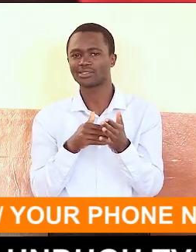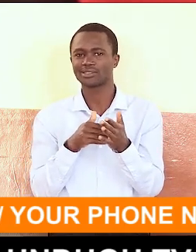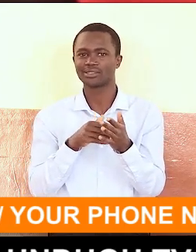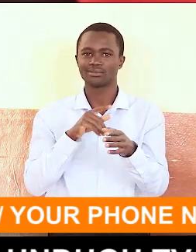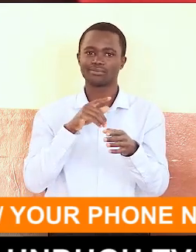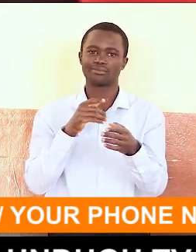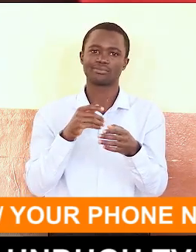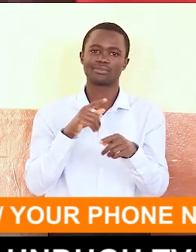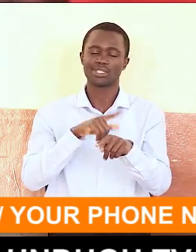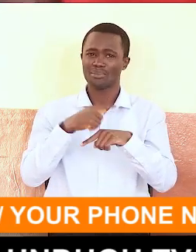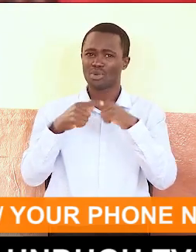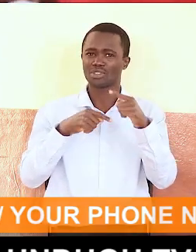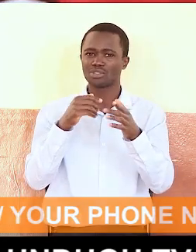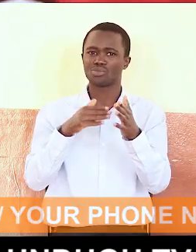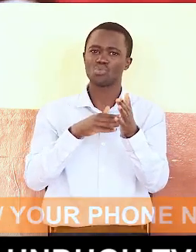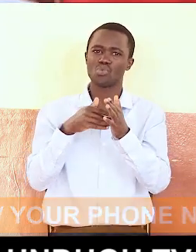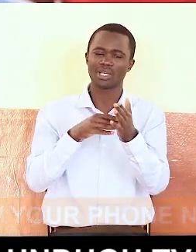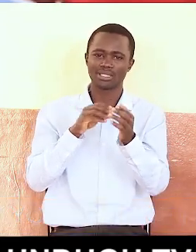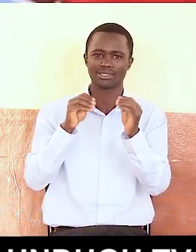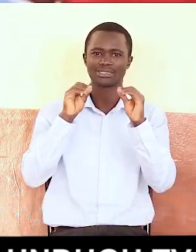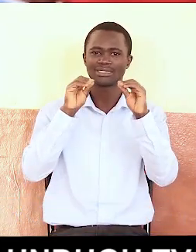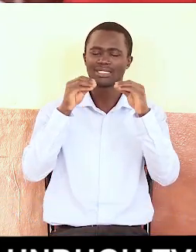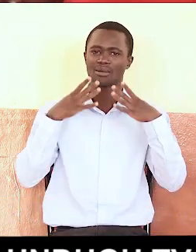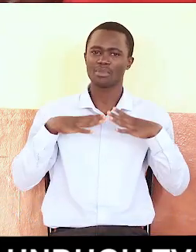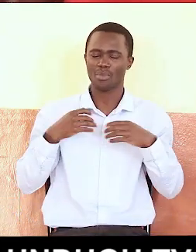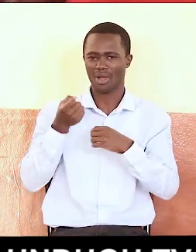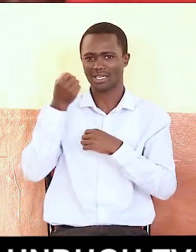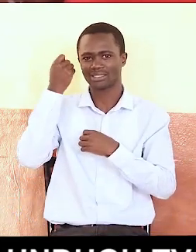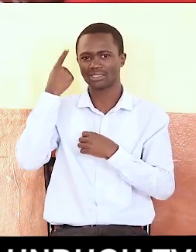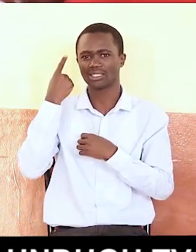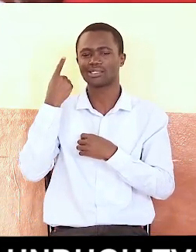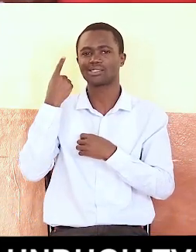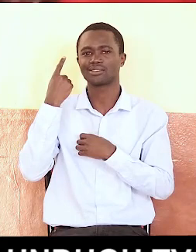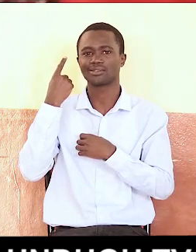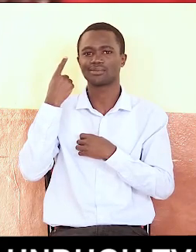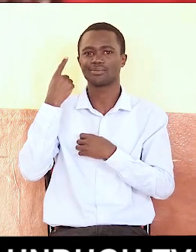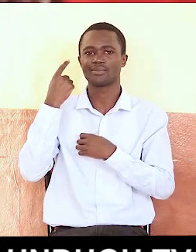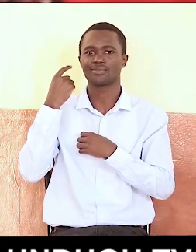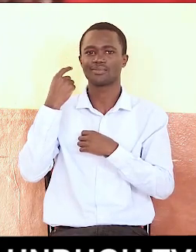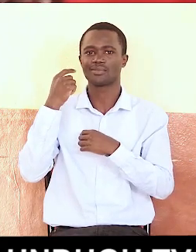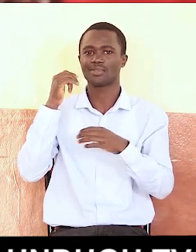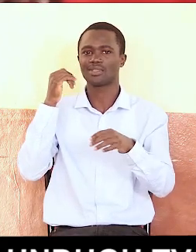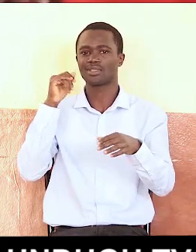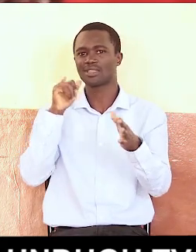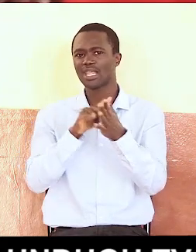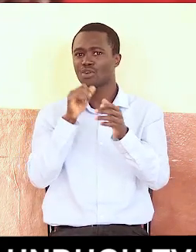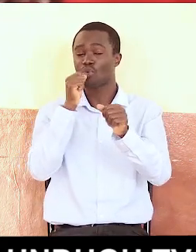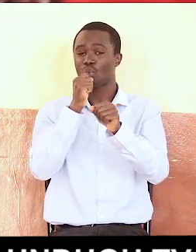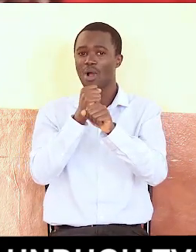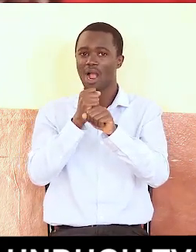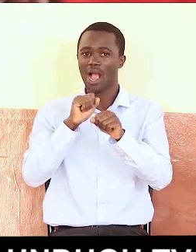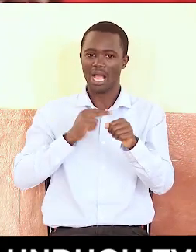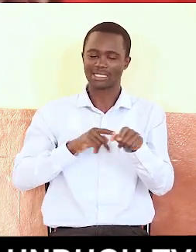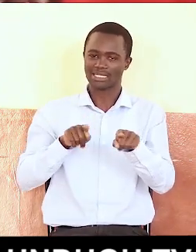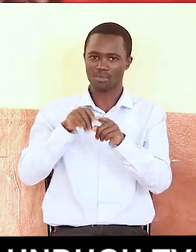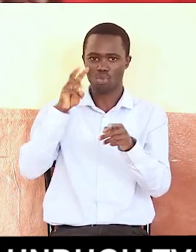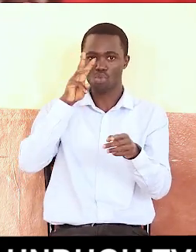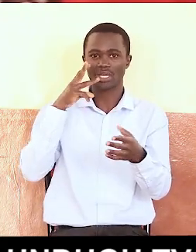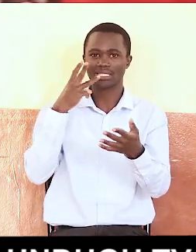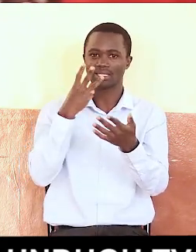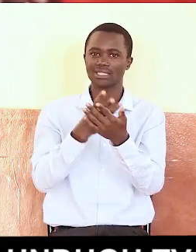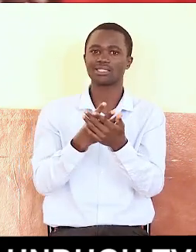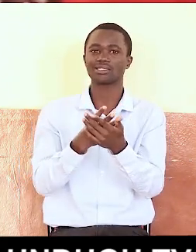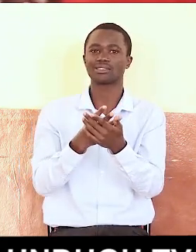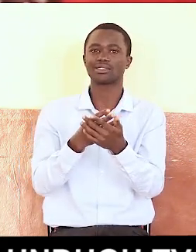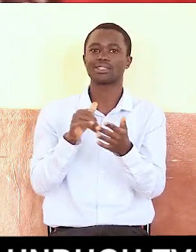tukiendelea kulegea kufundisha watu waelewe ni jukumu letu kama mashahidi, basi neno